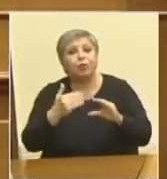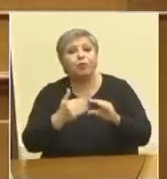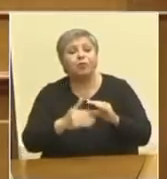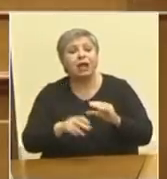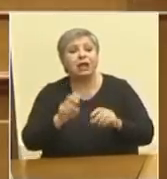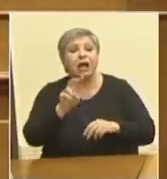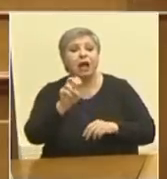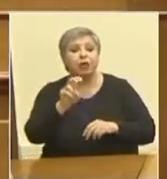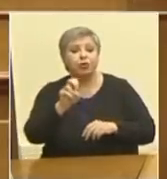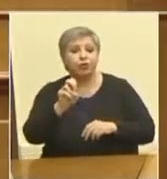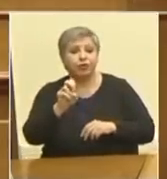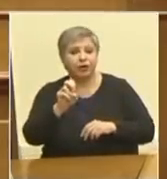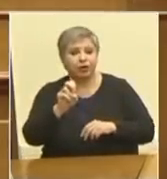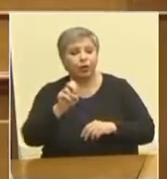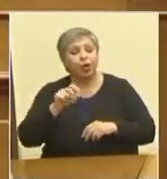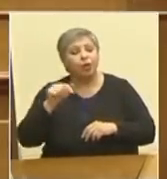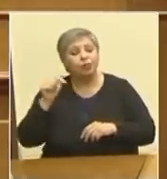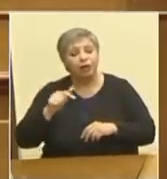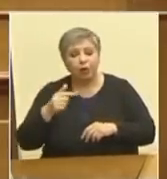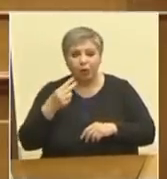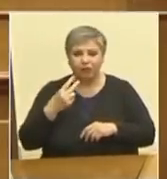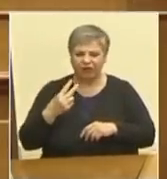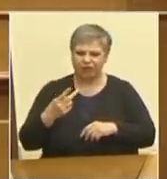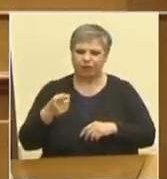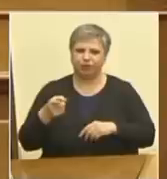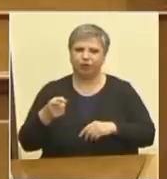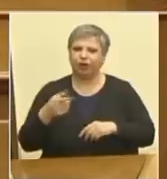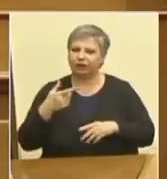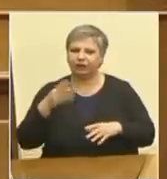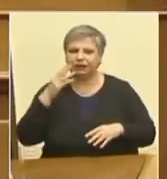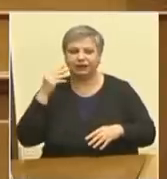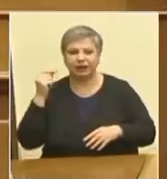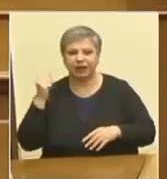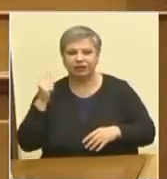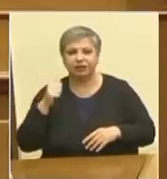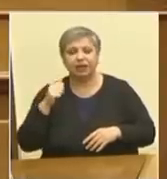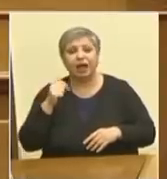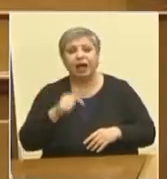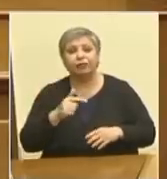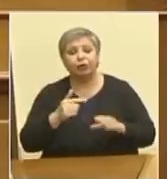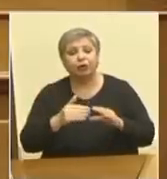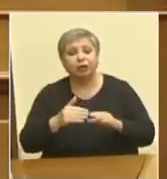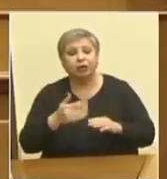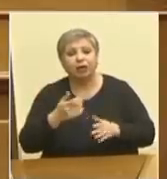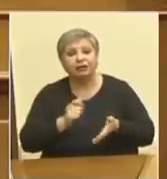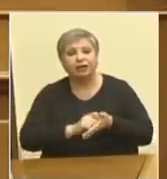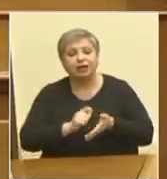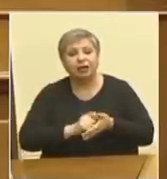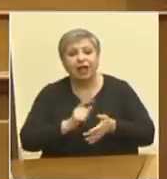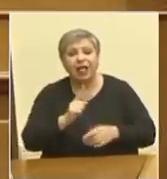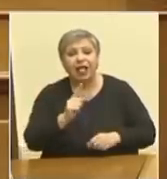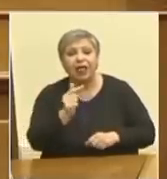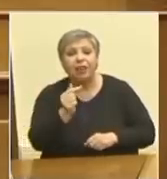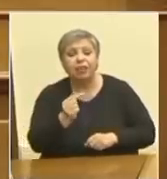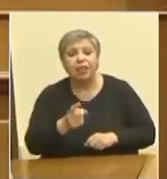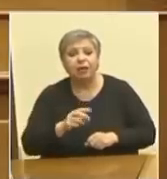από τότε το έχετε ξεχάσει, ήταν της τάξης των 1,5 δισεκατομμυρίων. Αυτή ήταν η διαφορά την